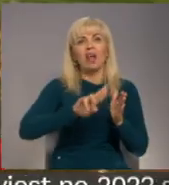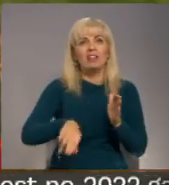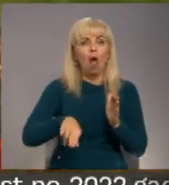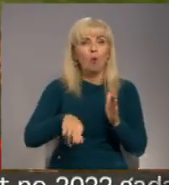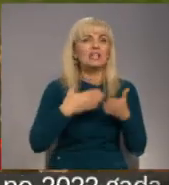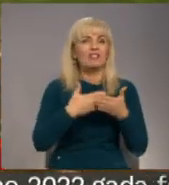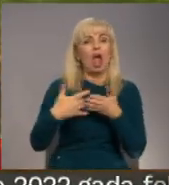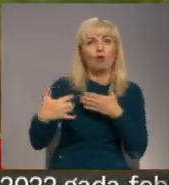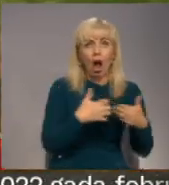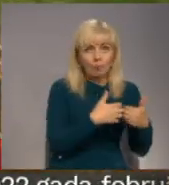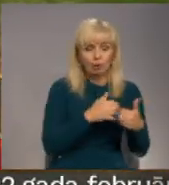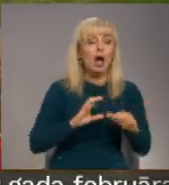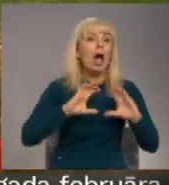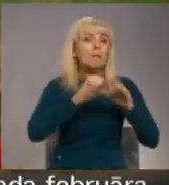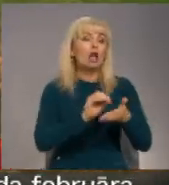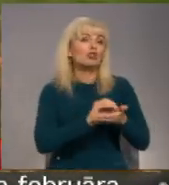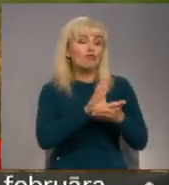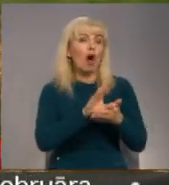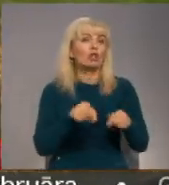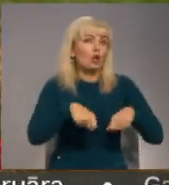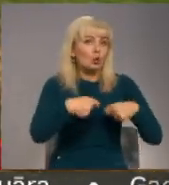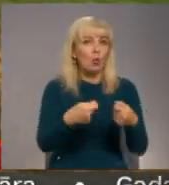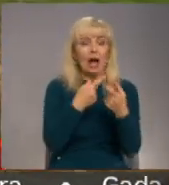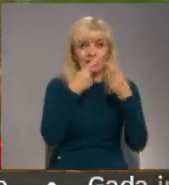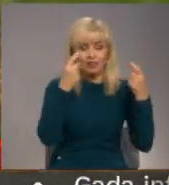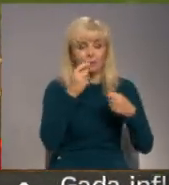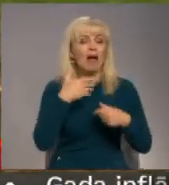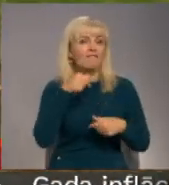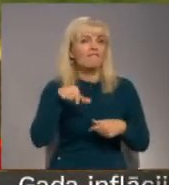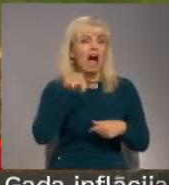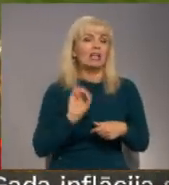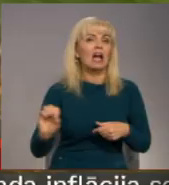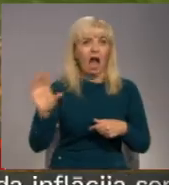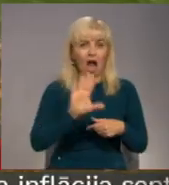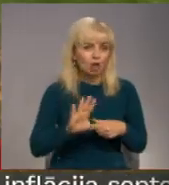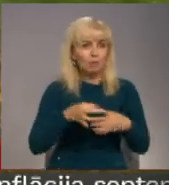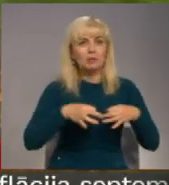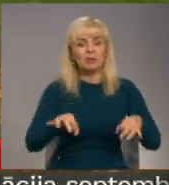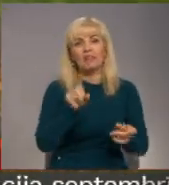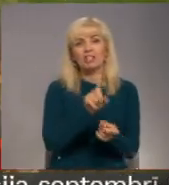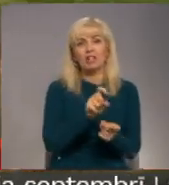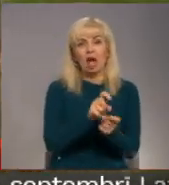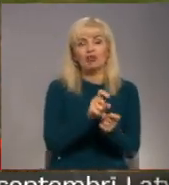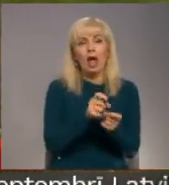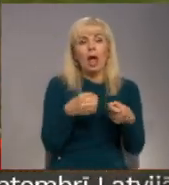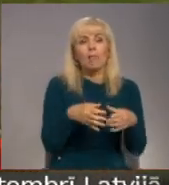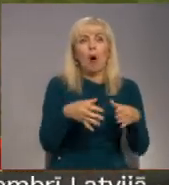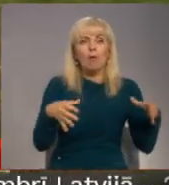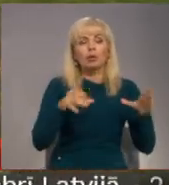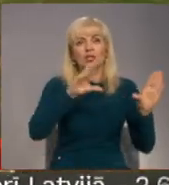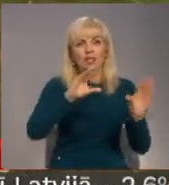Pēc Pasaules dabas fonda sniegtās informācijas vairākās Eiropas valstīs savvaļas lašu populācija samazinājusies par